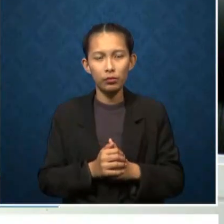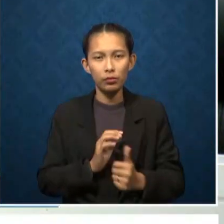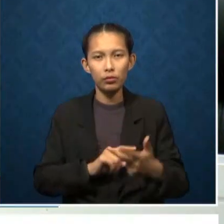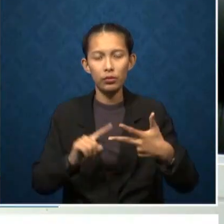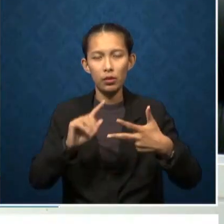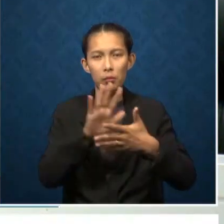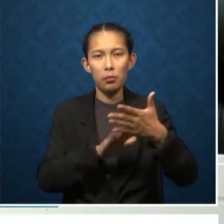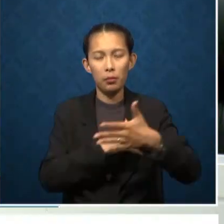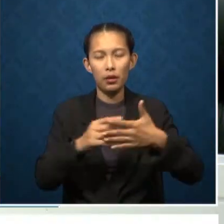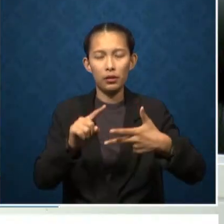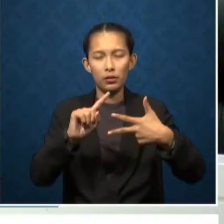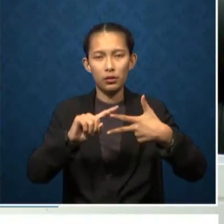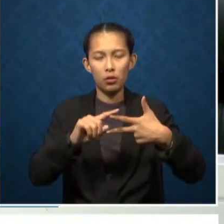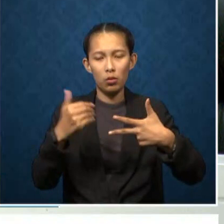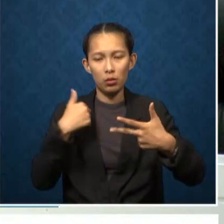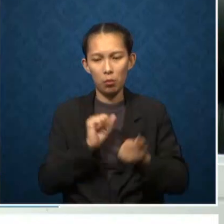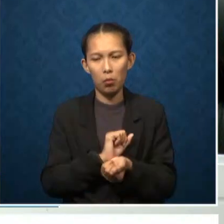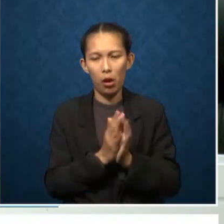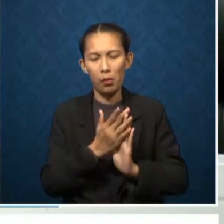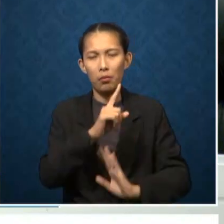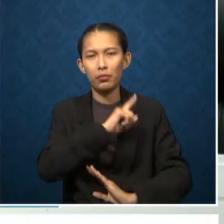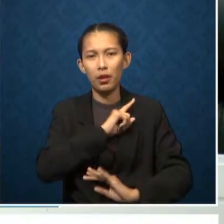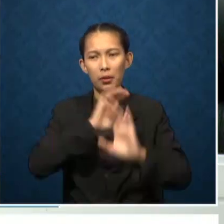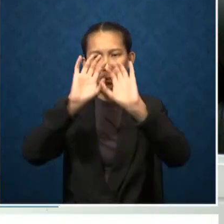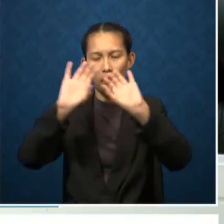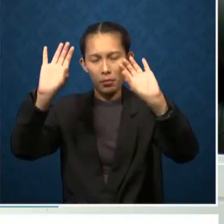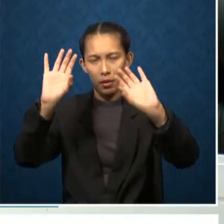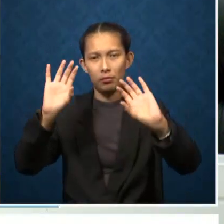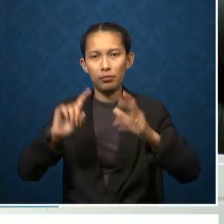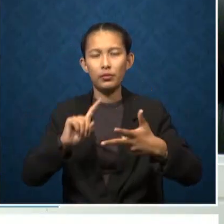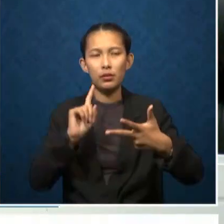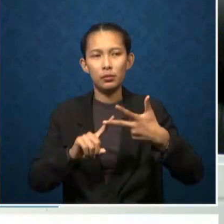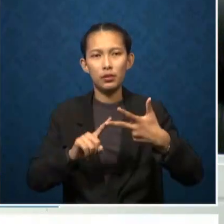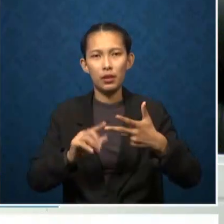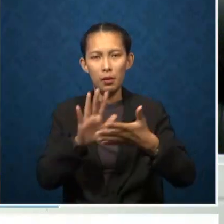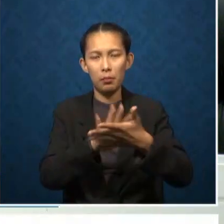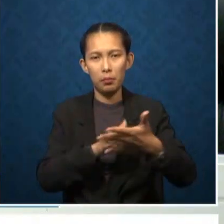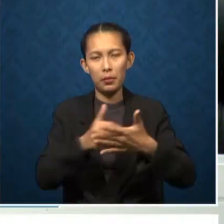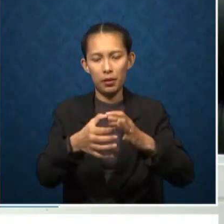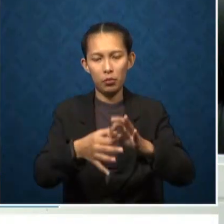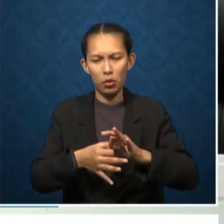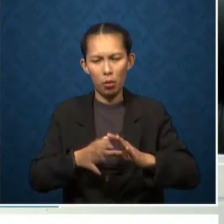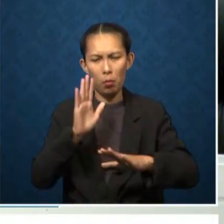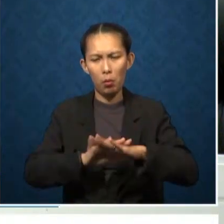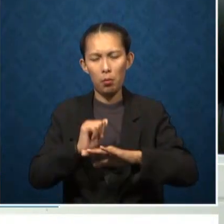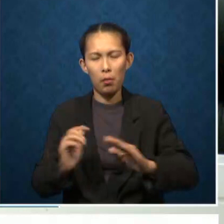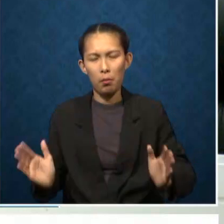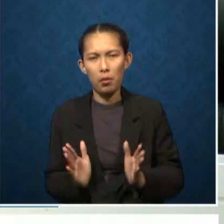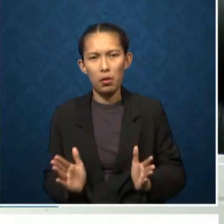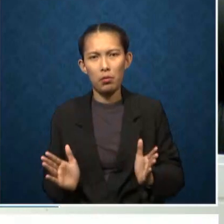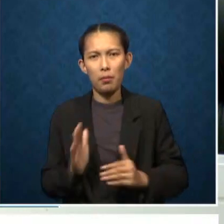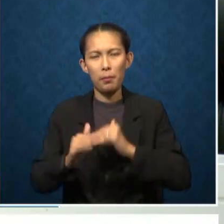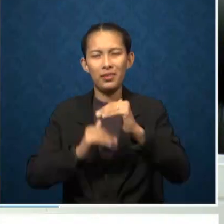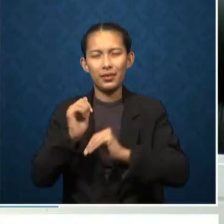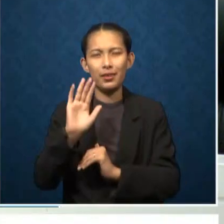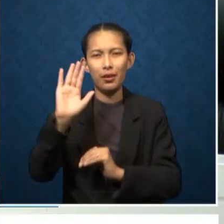ที่2เป็นเรื่องของการปรับบทบาทและภารกิจของหน่วยงานภาครัฐและยุทธศาสตร์ที่3เป็นเรื่องของการเพิ่มประสิทธิภาพยกระดับประสิทธิภาพของภ